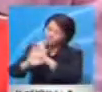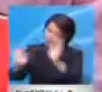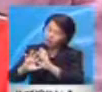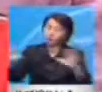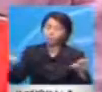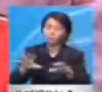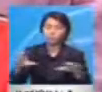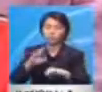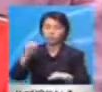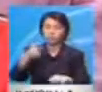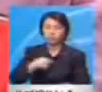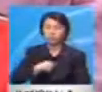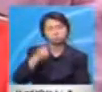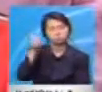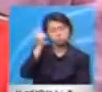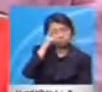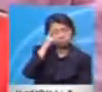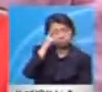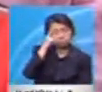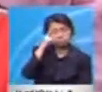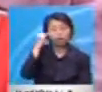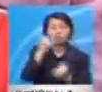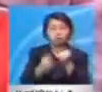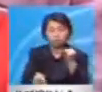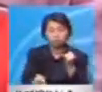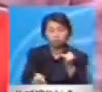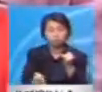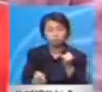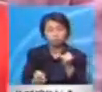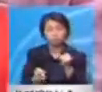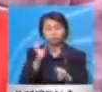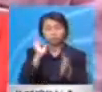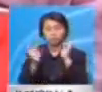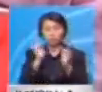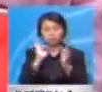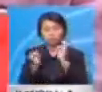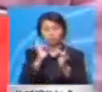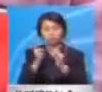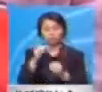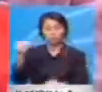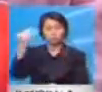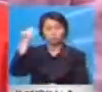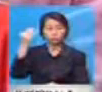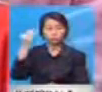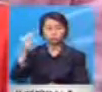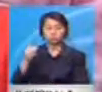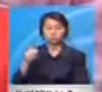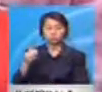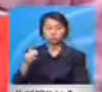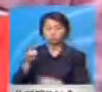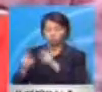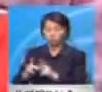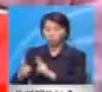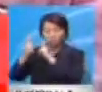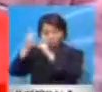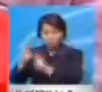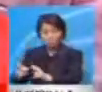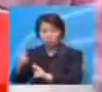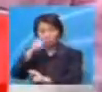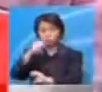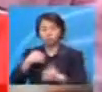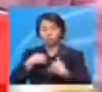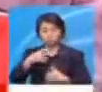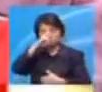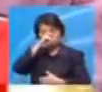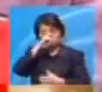yang mat saya yang akhirnya jika dulu orang menghormati kita disebabkan oleh prinsip yang baik